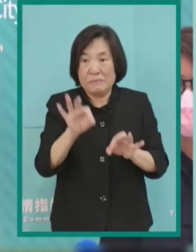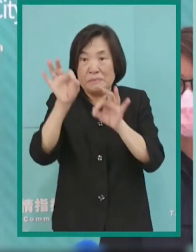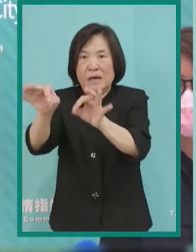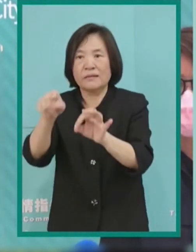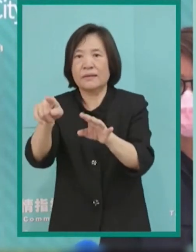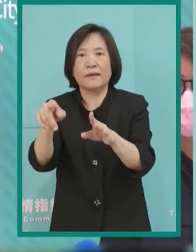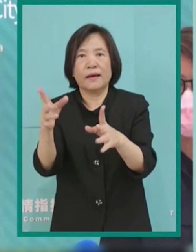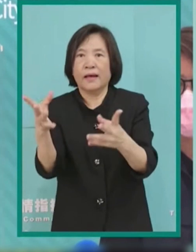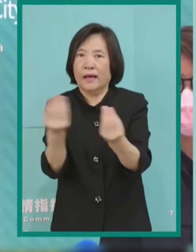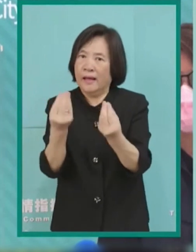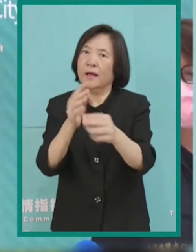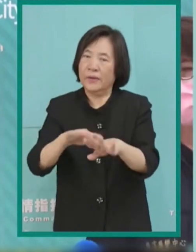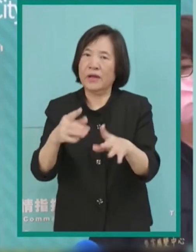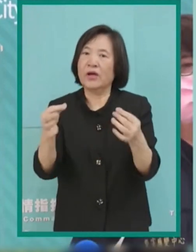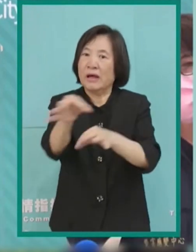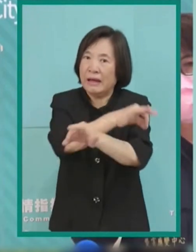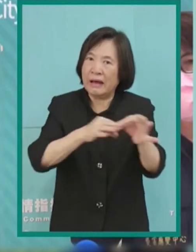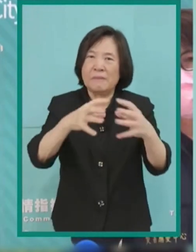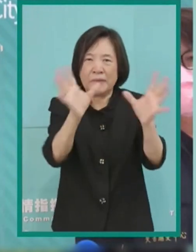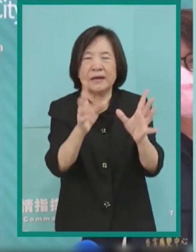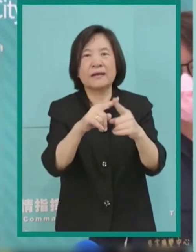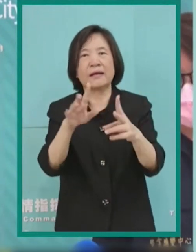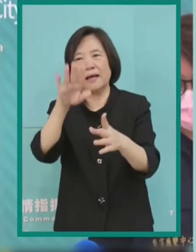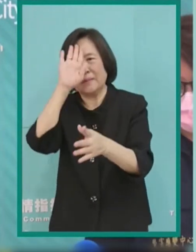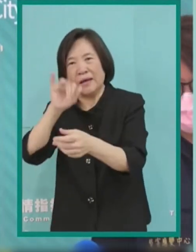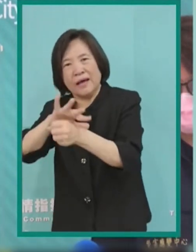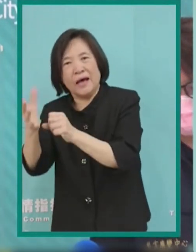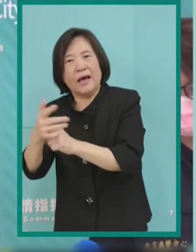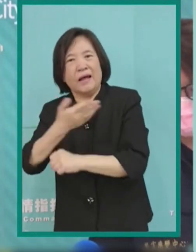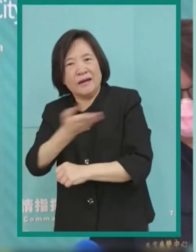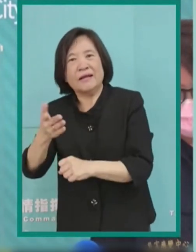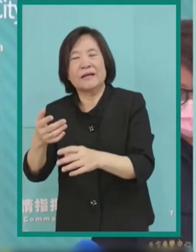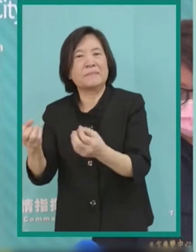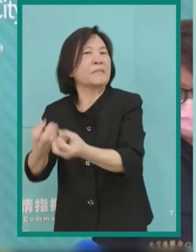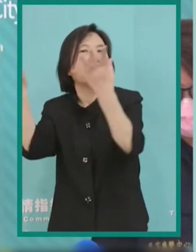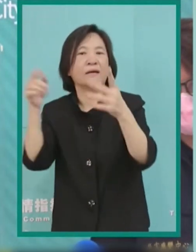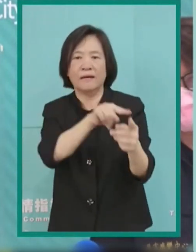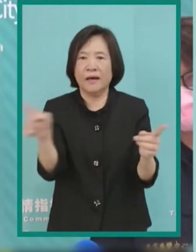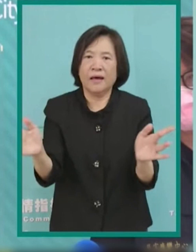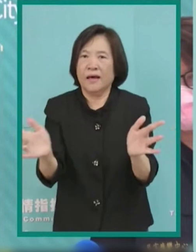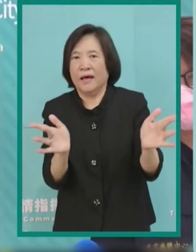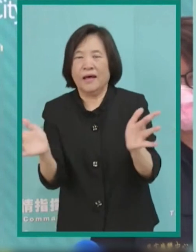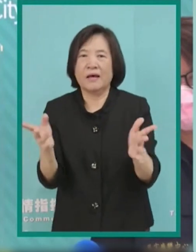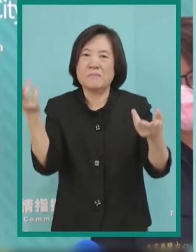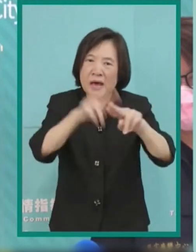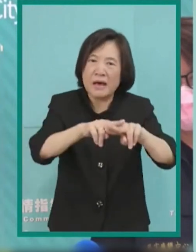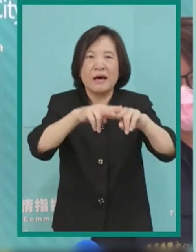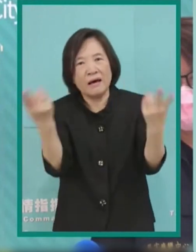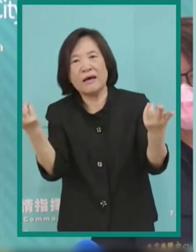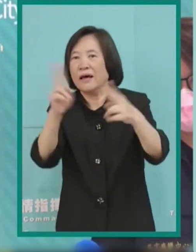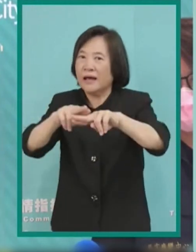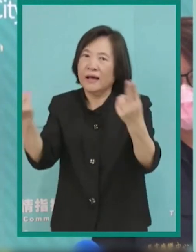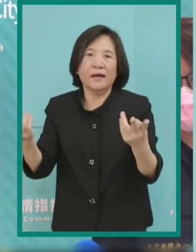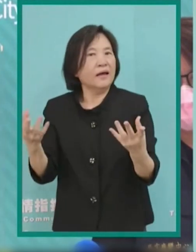个经济崩溃跟这个疫情爆发两条之间一直在挣扎，所以一下子封城解封又